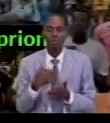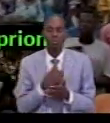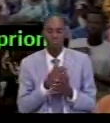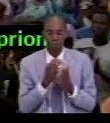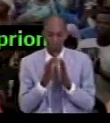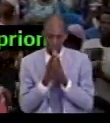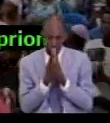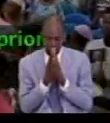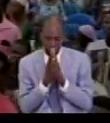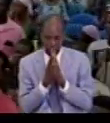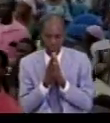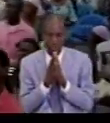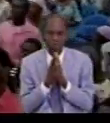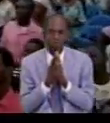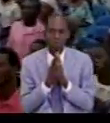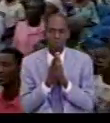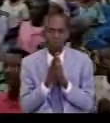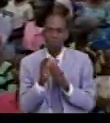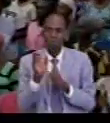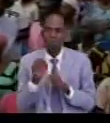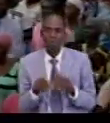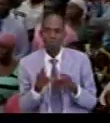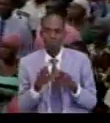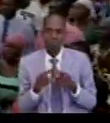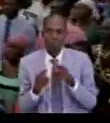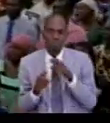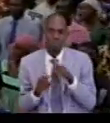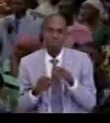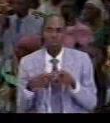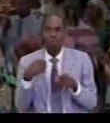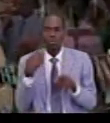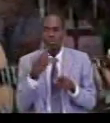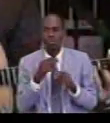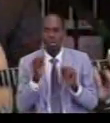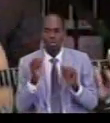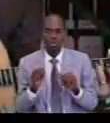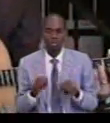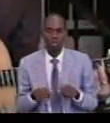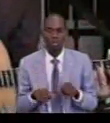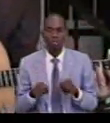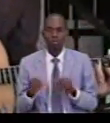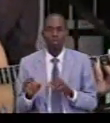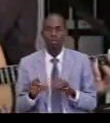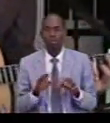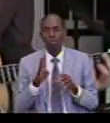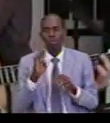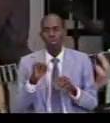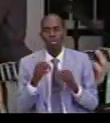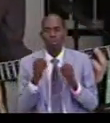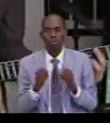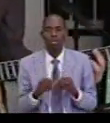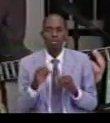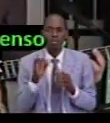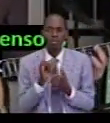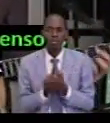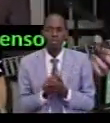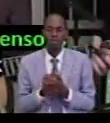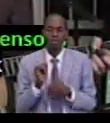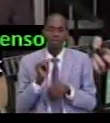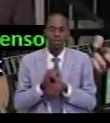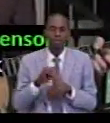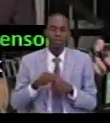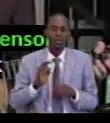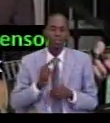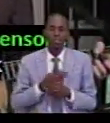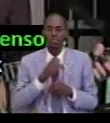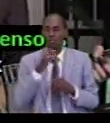prions. Oui, à toi qui peux faire par la puissance qui agit en nous,